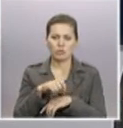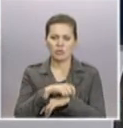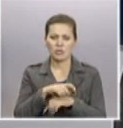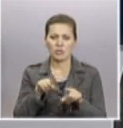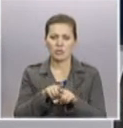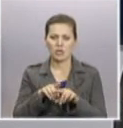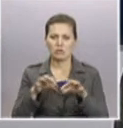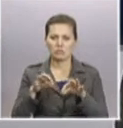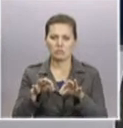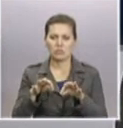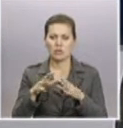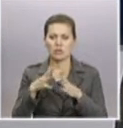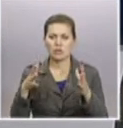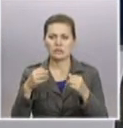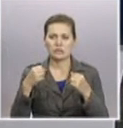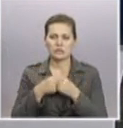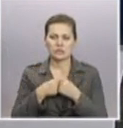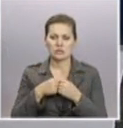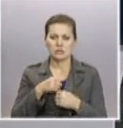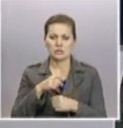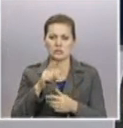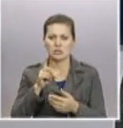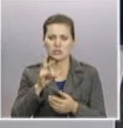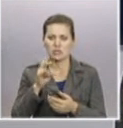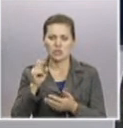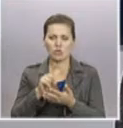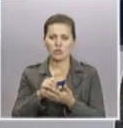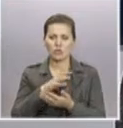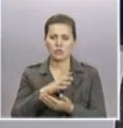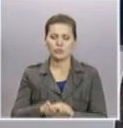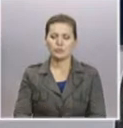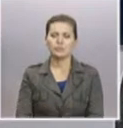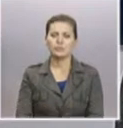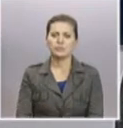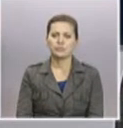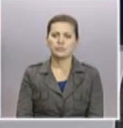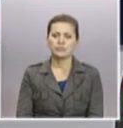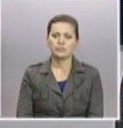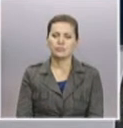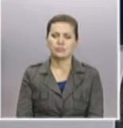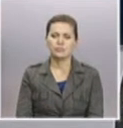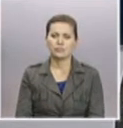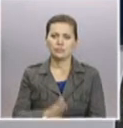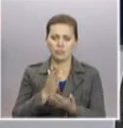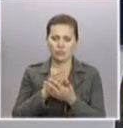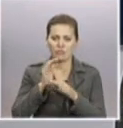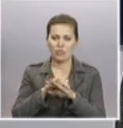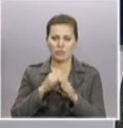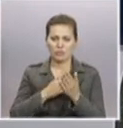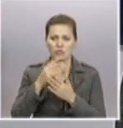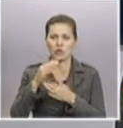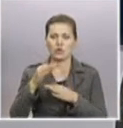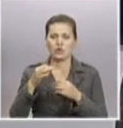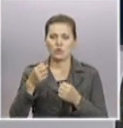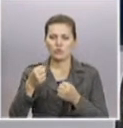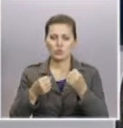таких скоростях, конечно, больших ДТП не должно быть. Думаю, что не должно быть. Есть и факты превышения скорости.